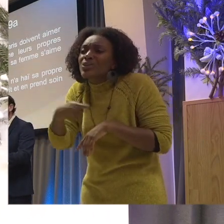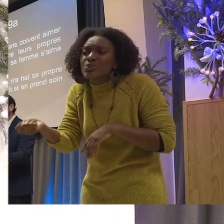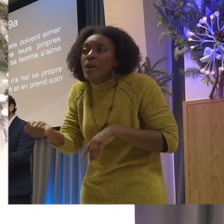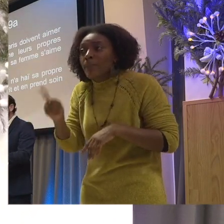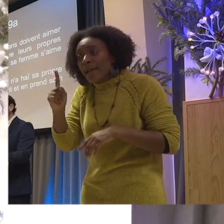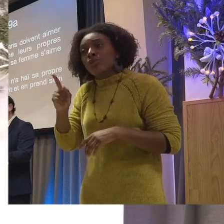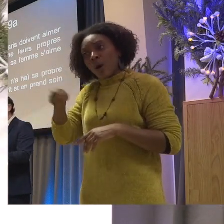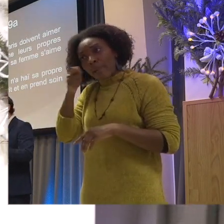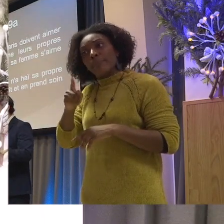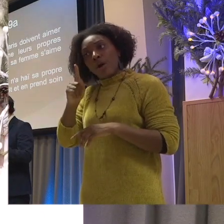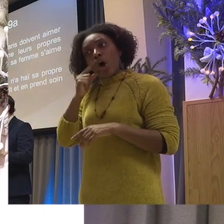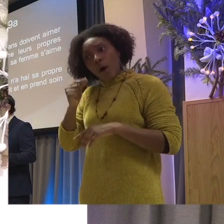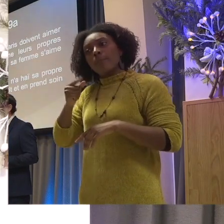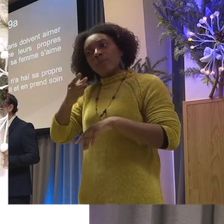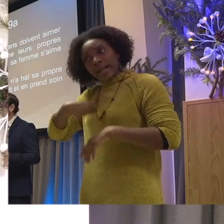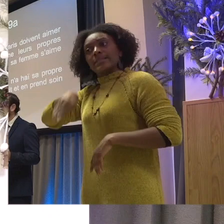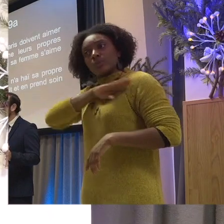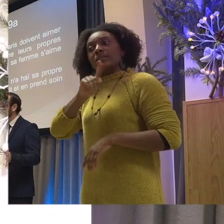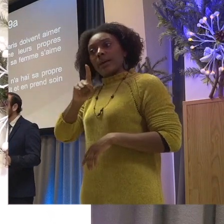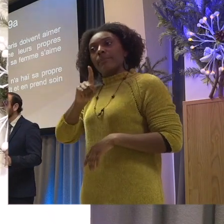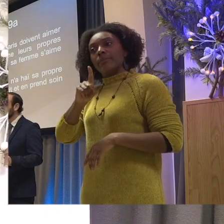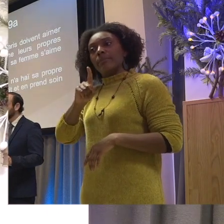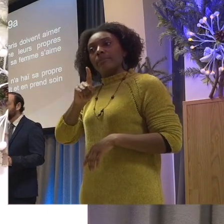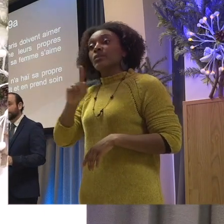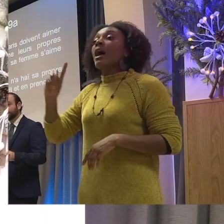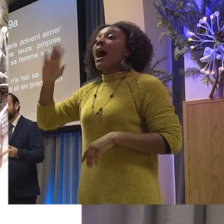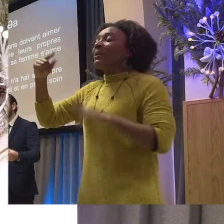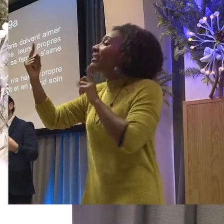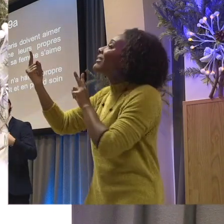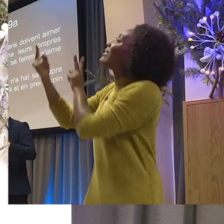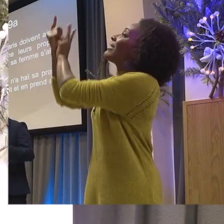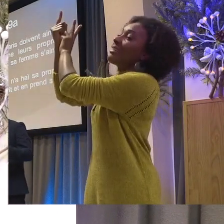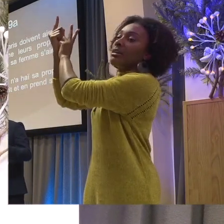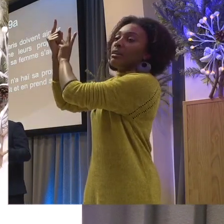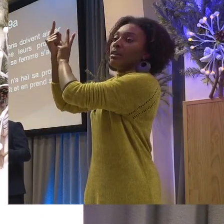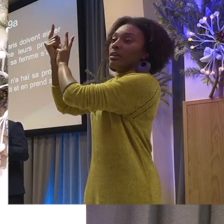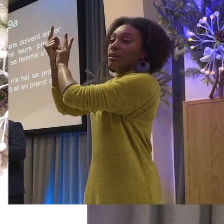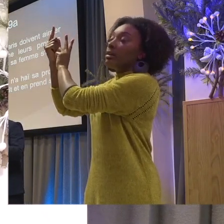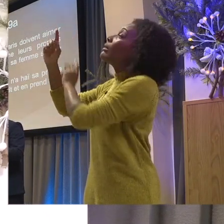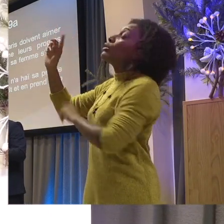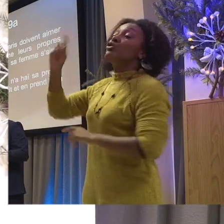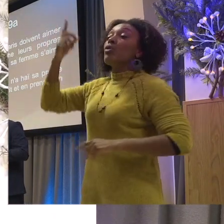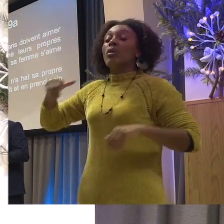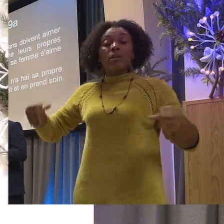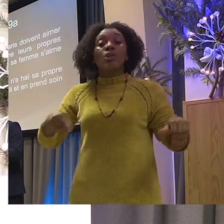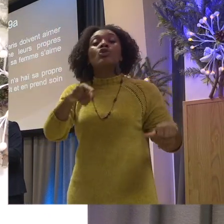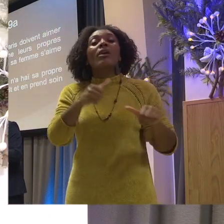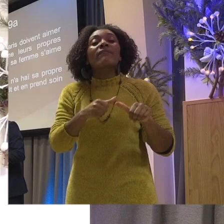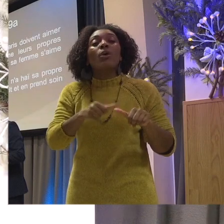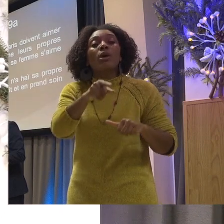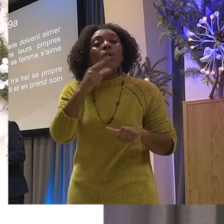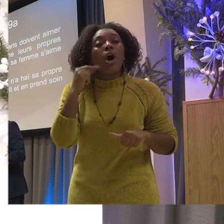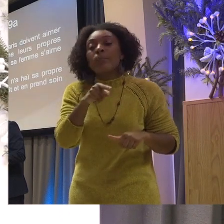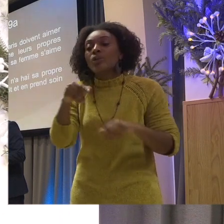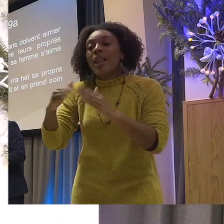problème. Mais lorsque Dieu nous demandera des comptes sur qui a fait quoi, il viendra nous voir, nous maris, pour dire « Qu'as-tu fait de ma parole dans ta